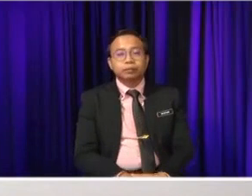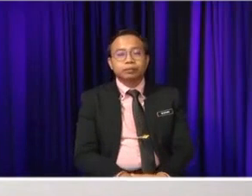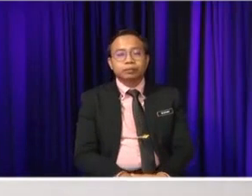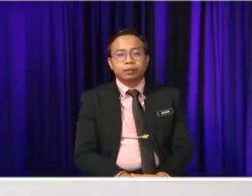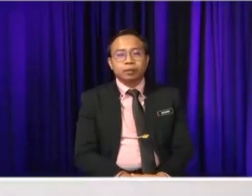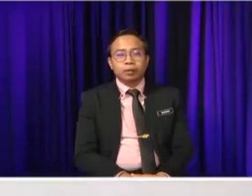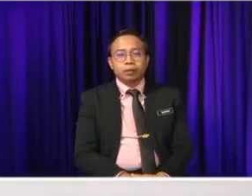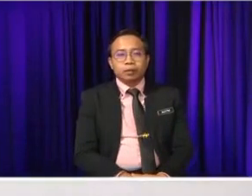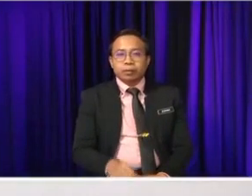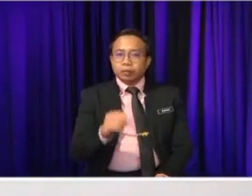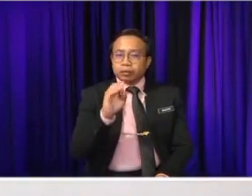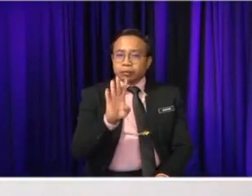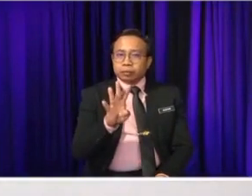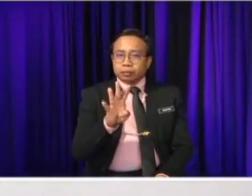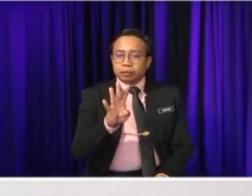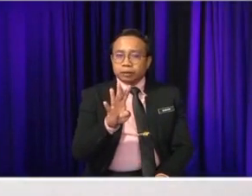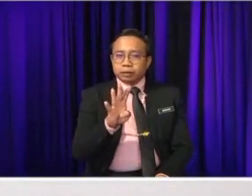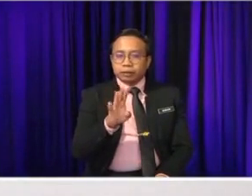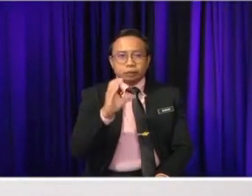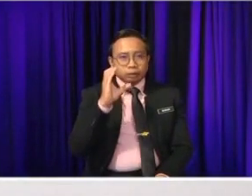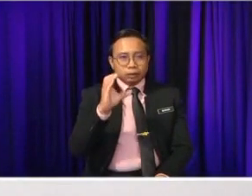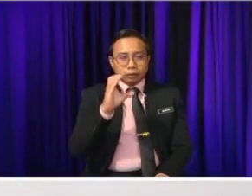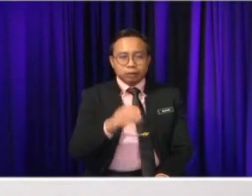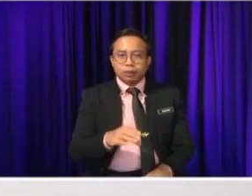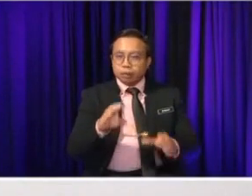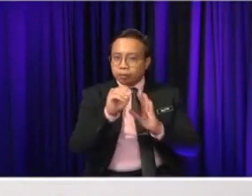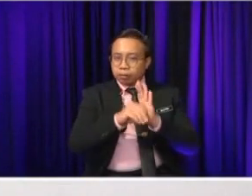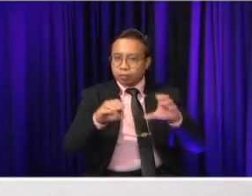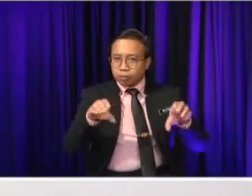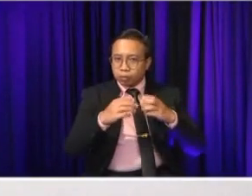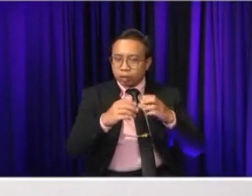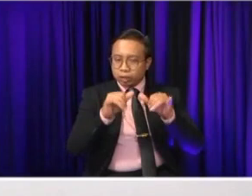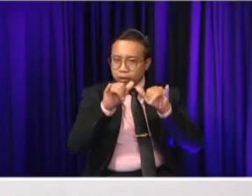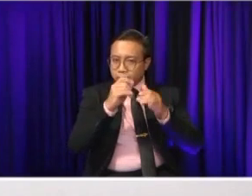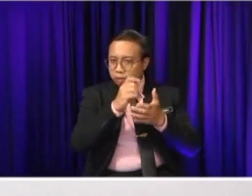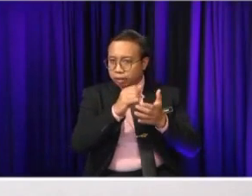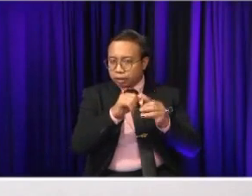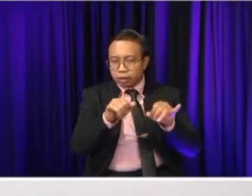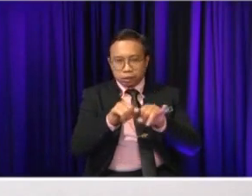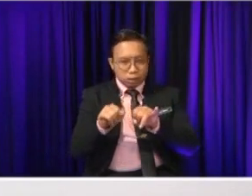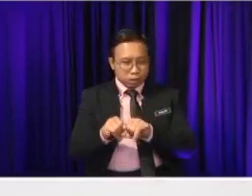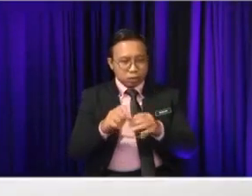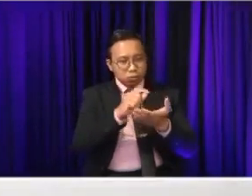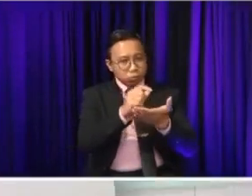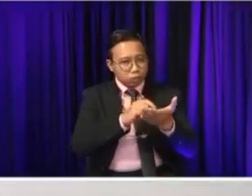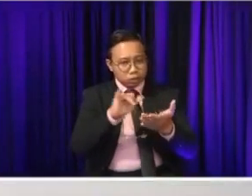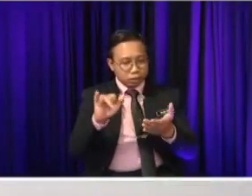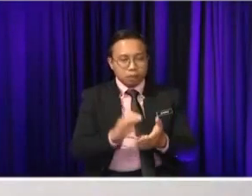langkah keempat si membuat tetapan jenis tulisan saya Sawarna